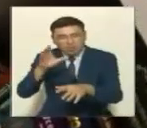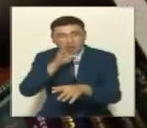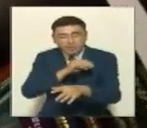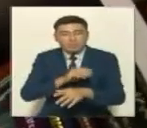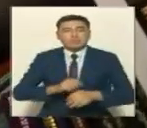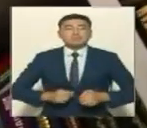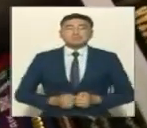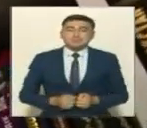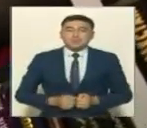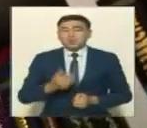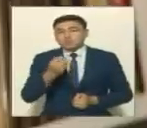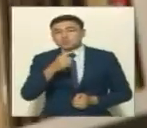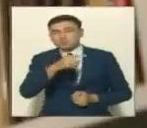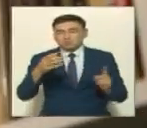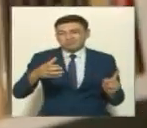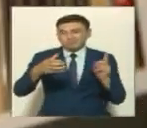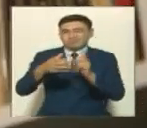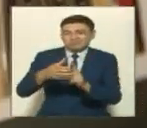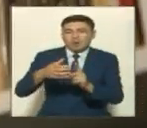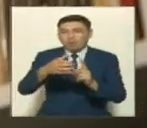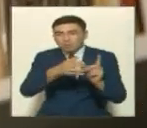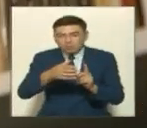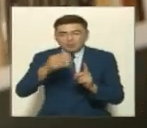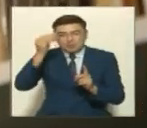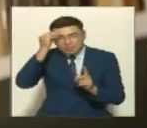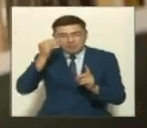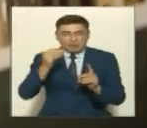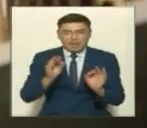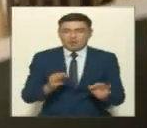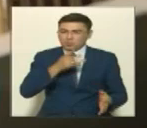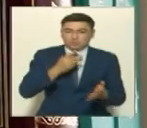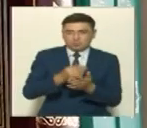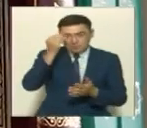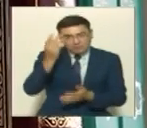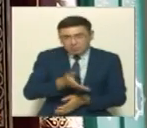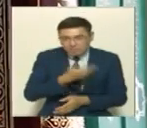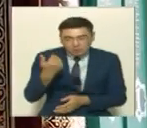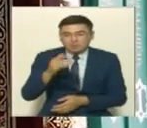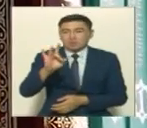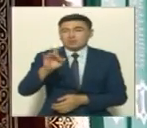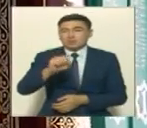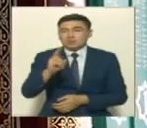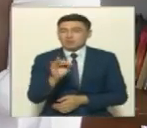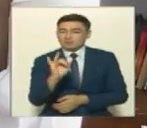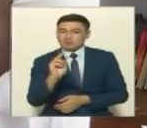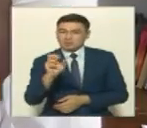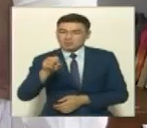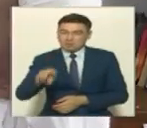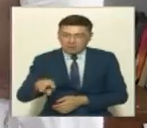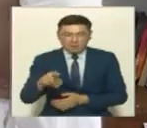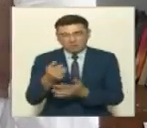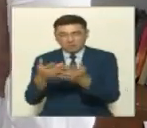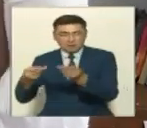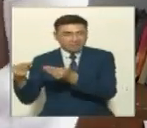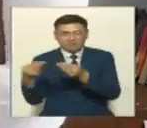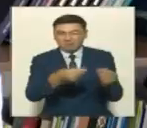артынша араласатын ортасы мен ой өрісін дұрыс жетілмеуі, әлеуметтік ахуалдың төмендігі де радикал топтардың идеологиясын насихаттауға тікелей